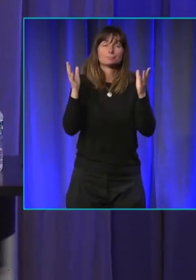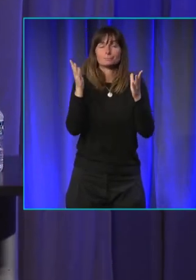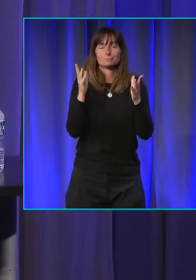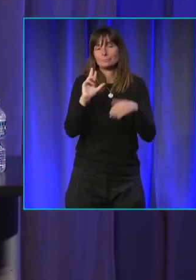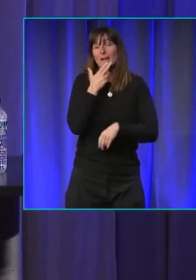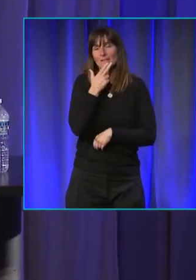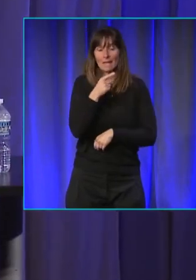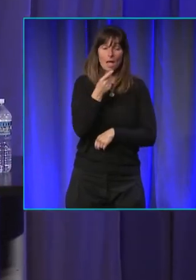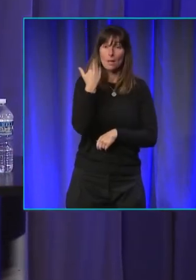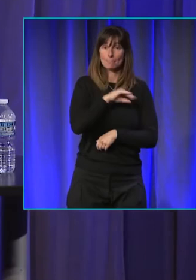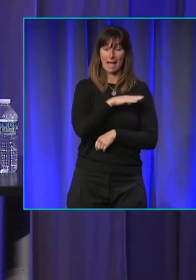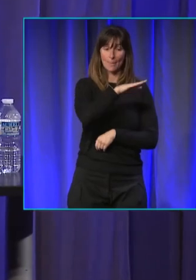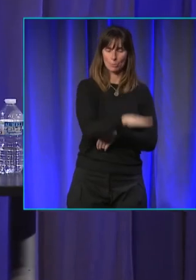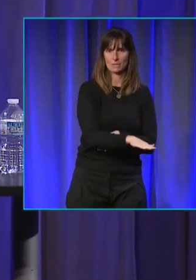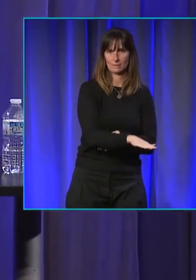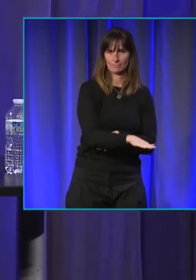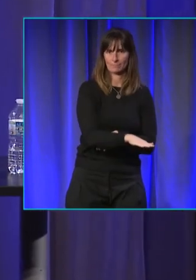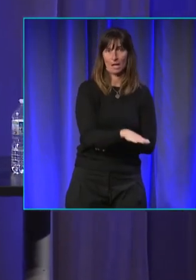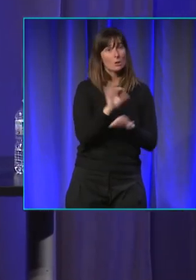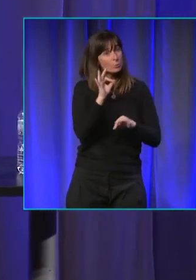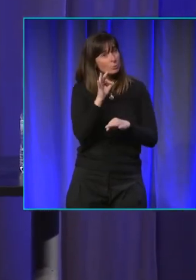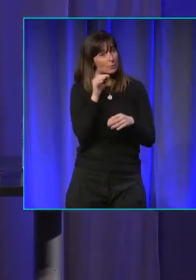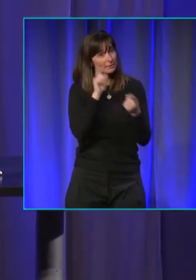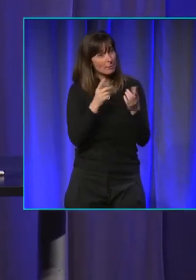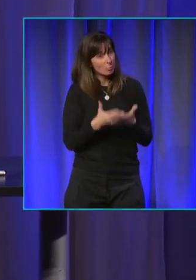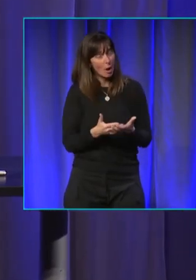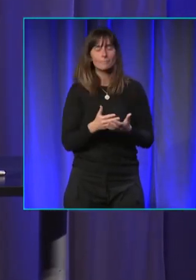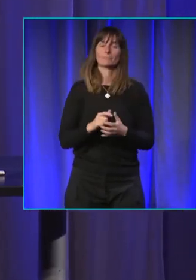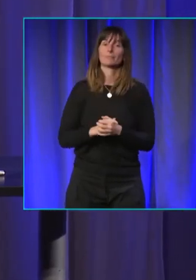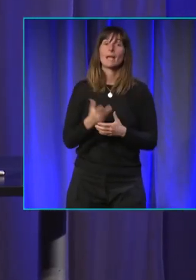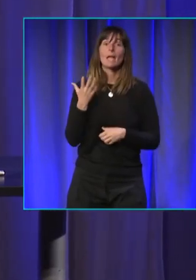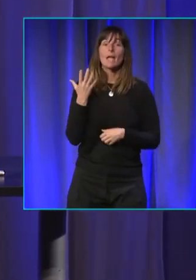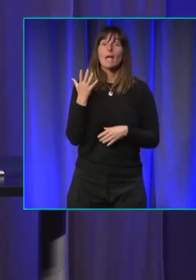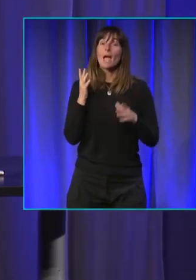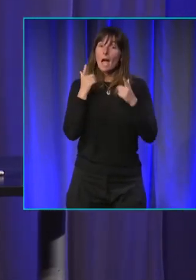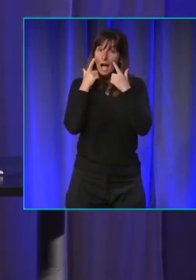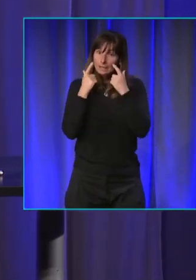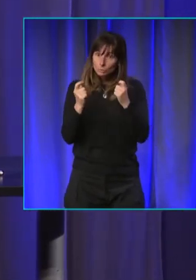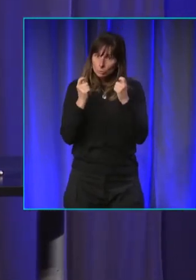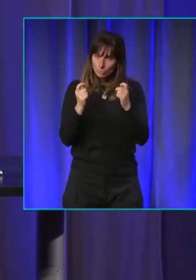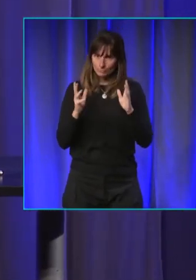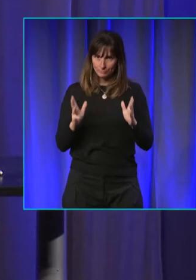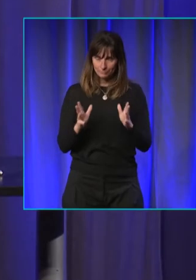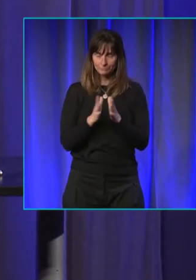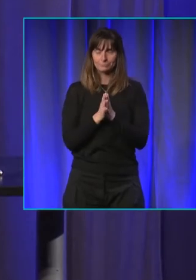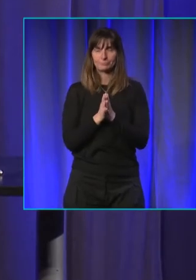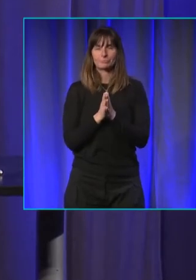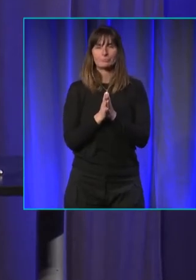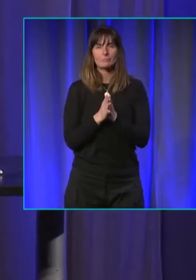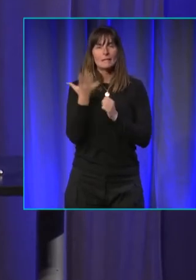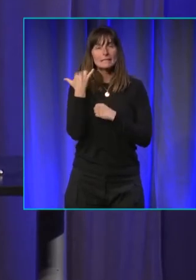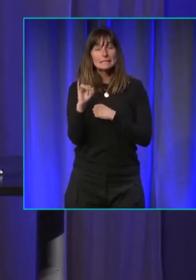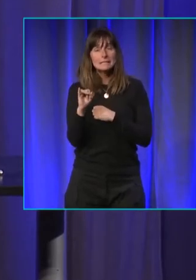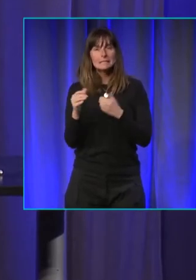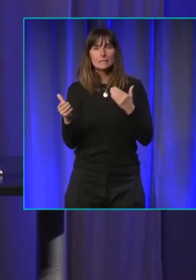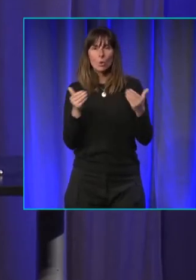mais en comparaison du poids, c'est ça que je veux Voilà. dire. Par contre, si la part relative, c'est-à-dire que si on prend la part